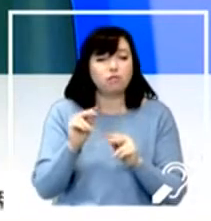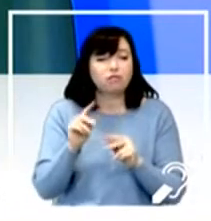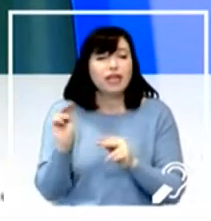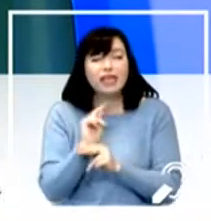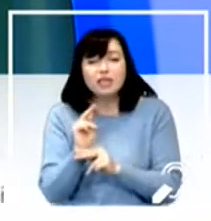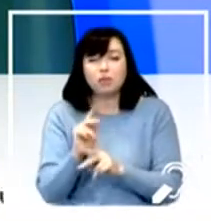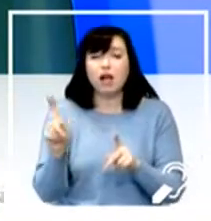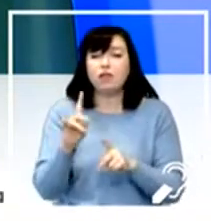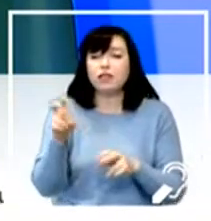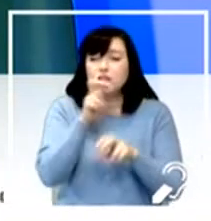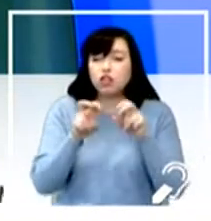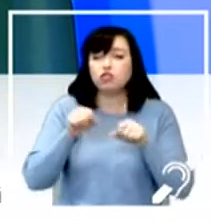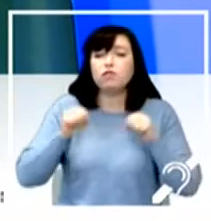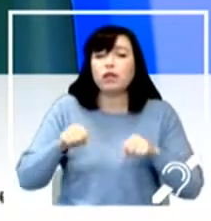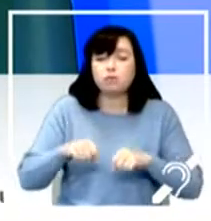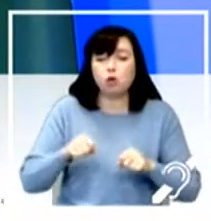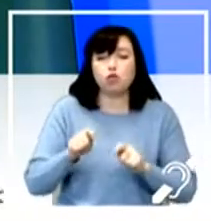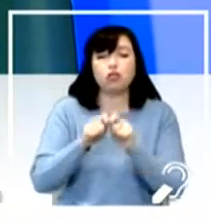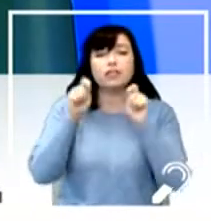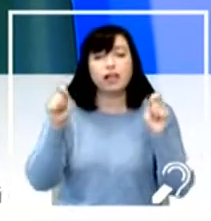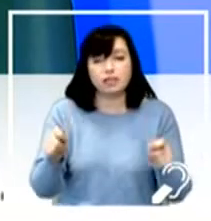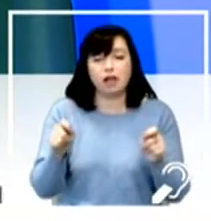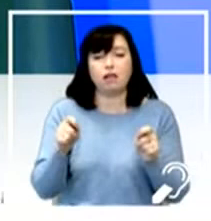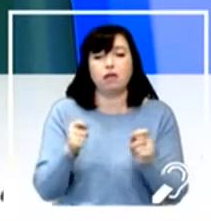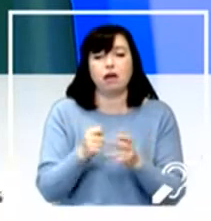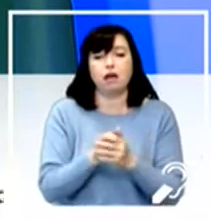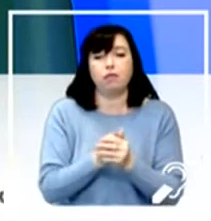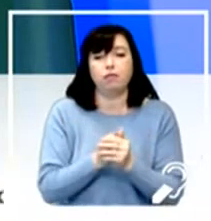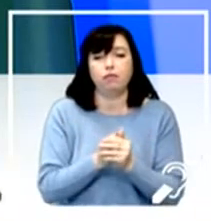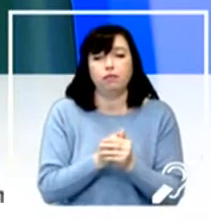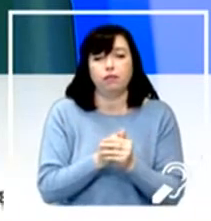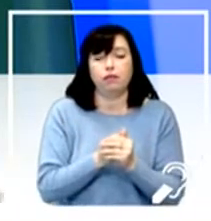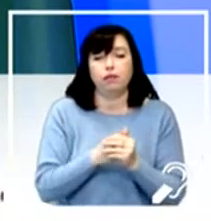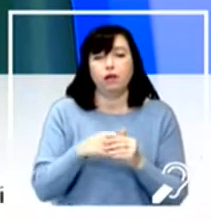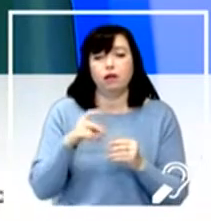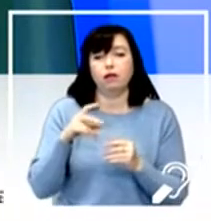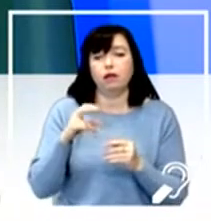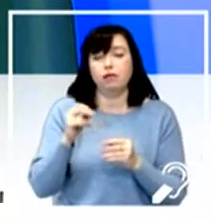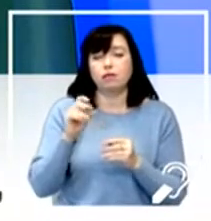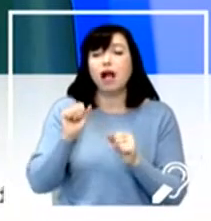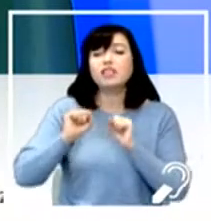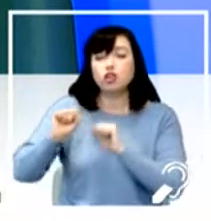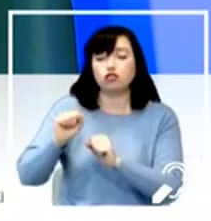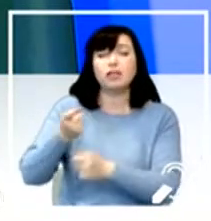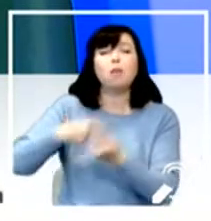analizăm oportunitatea creării Institutului Ombudsmanului Businessului.